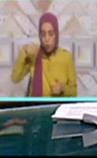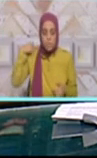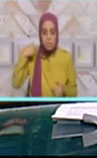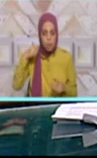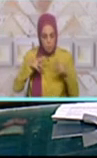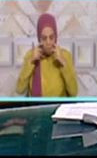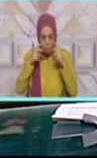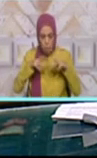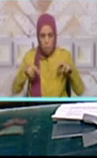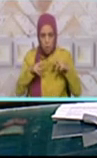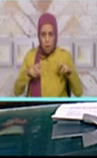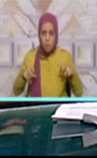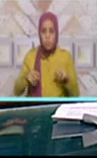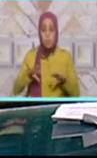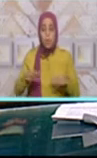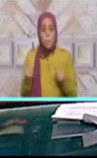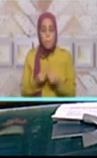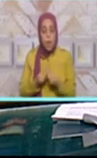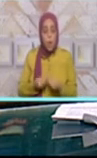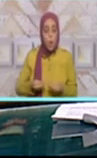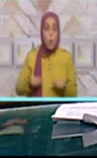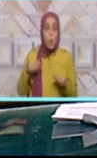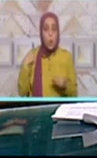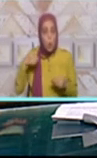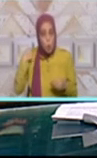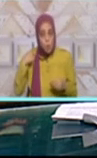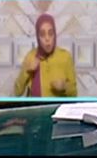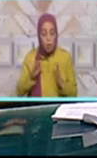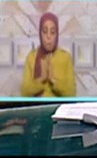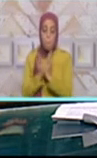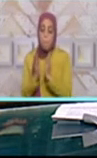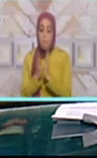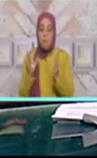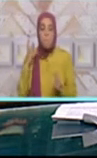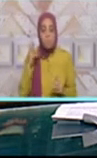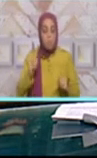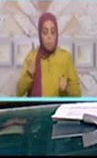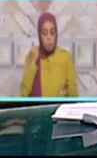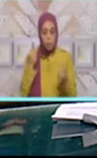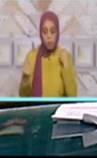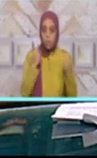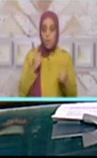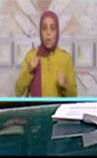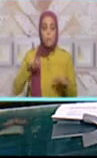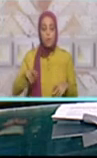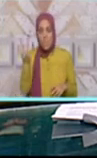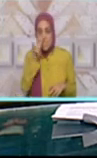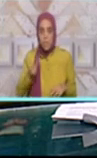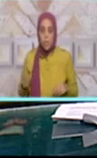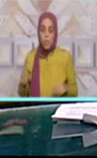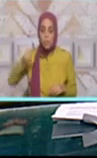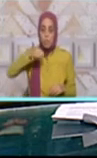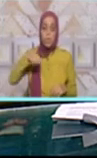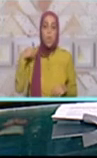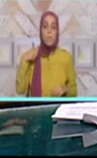بيبحث مع وزير الشباب يبحث مع وكلاء الوزارة ملف تطوير المنشآت الشبابية والرياضية بشمال سيناء وتكثيف المشروعات